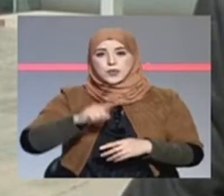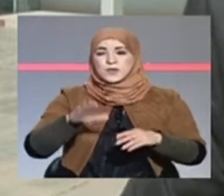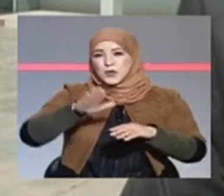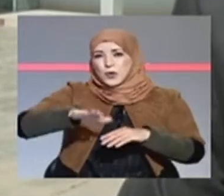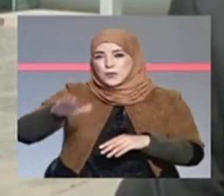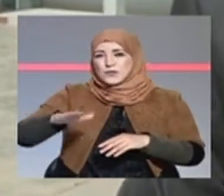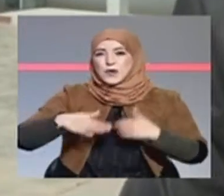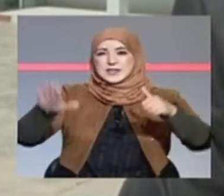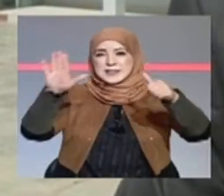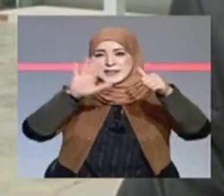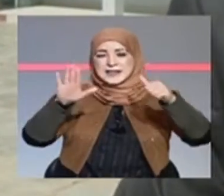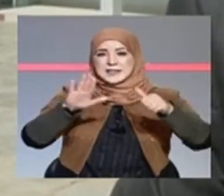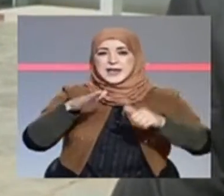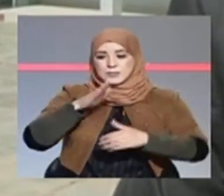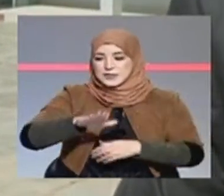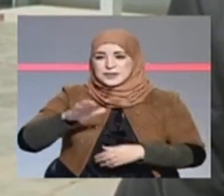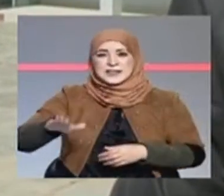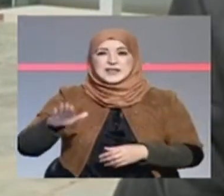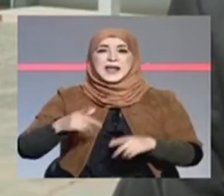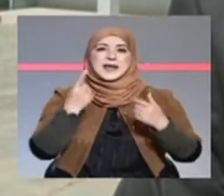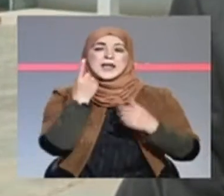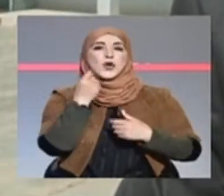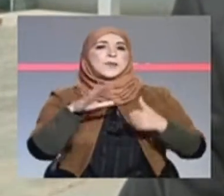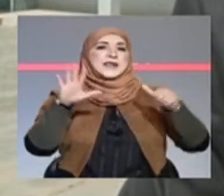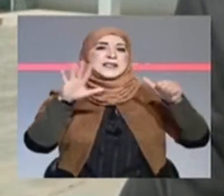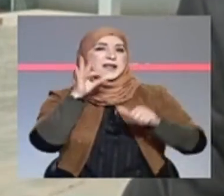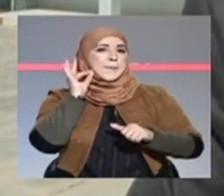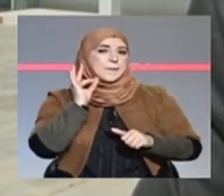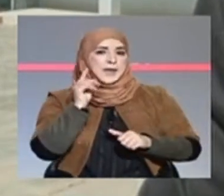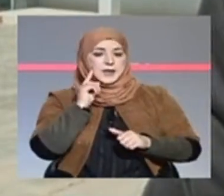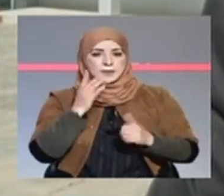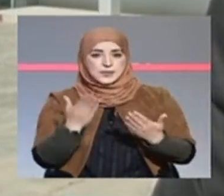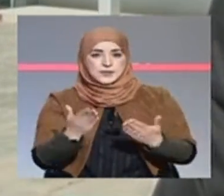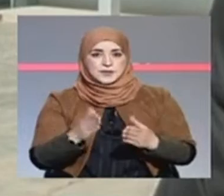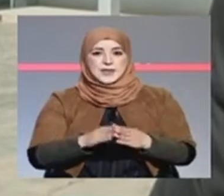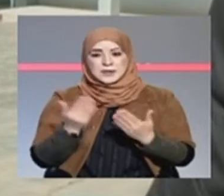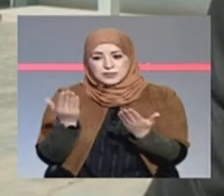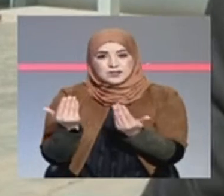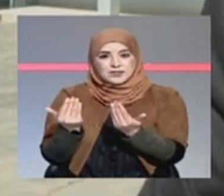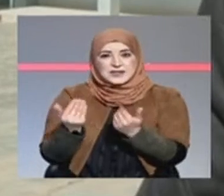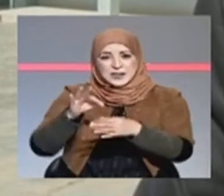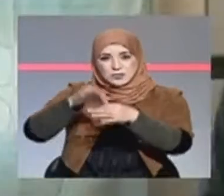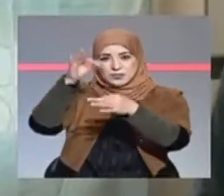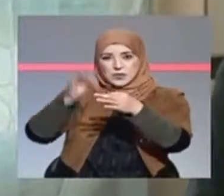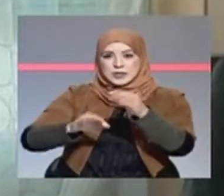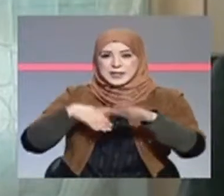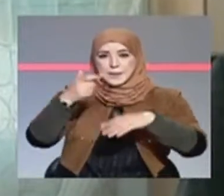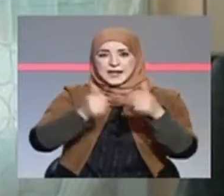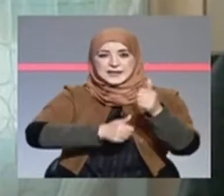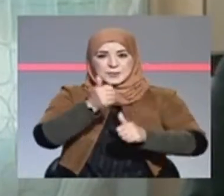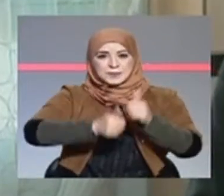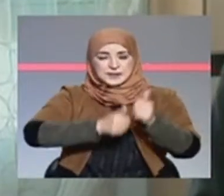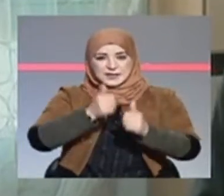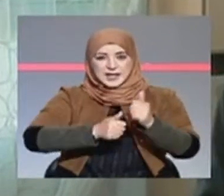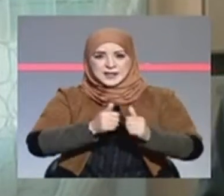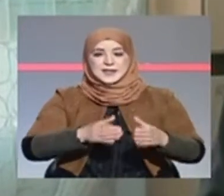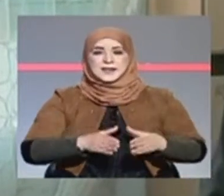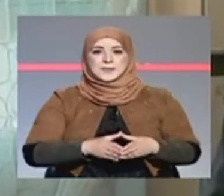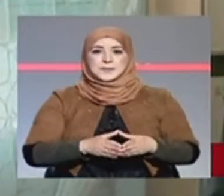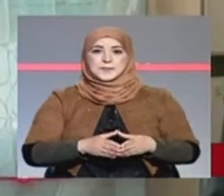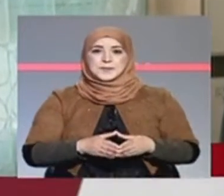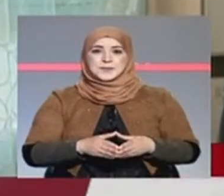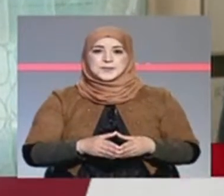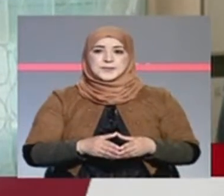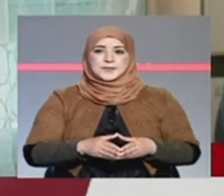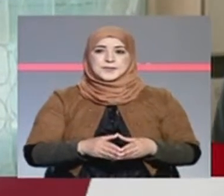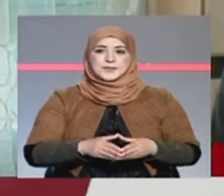ابتدائي يوم سته من على اساس في انتظار النتائج المتاحف بعد الامتحانات المركزيه والسيوله بالماليه اللي